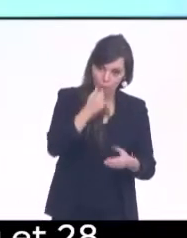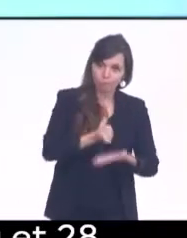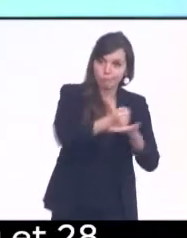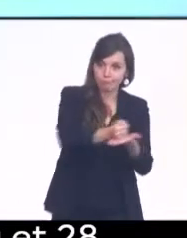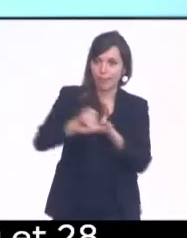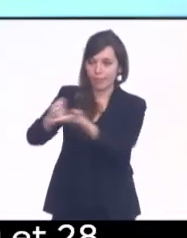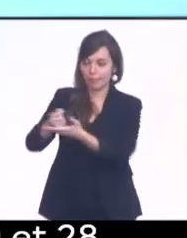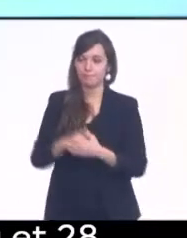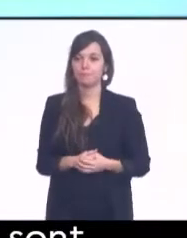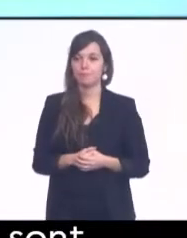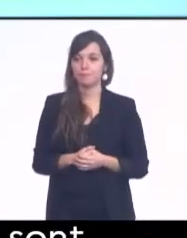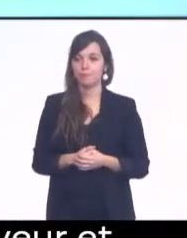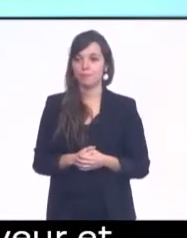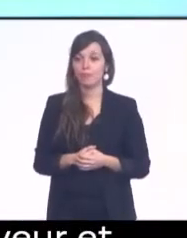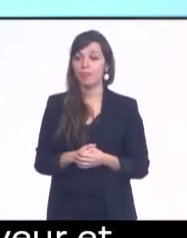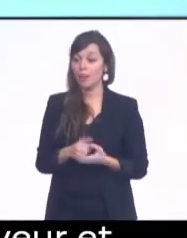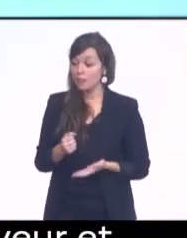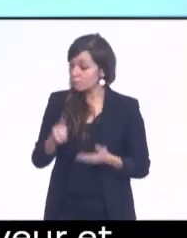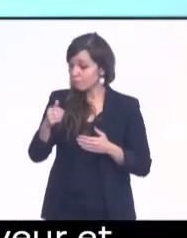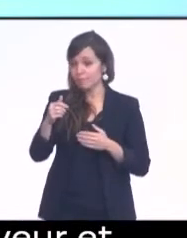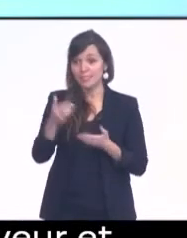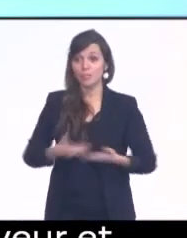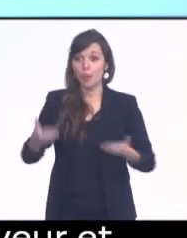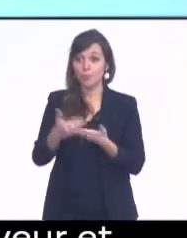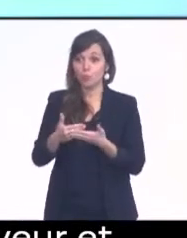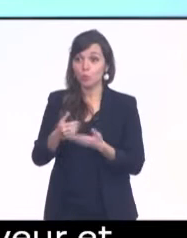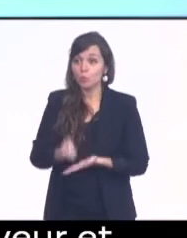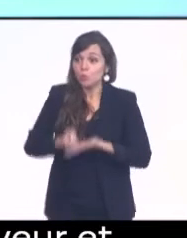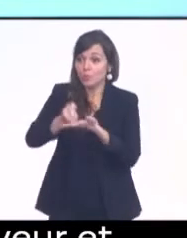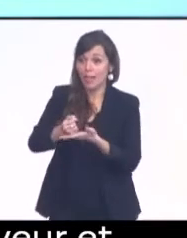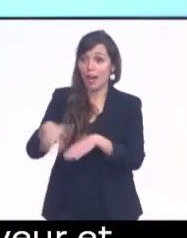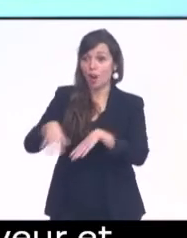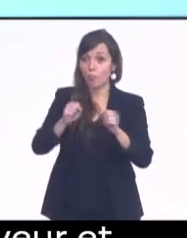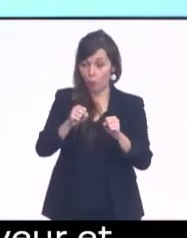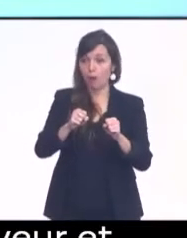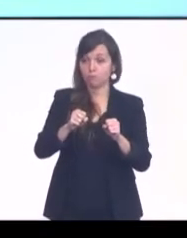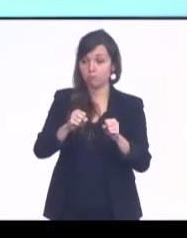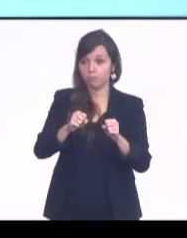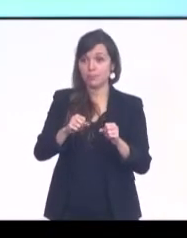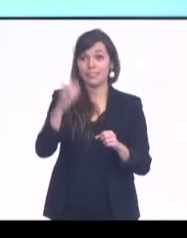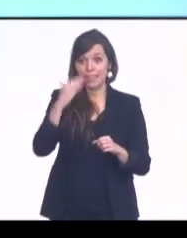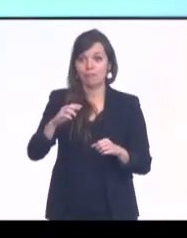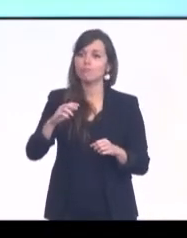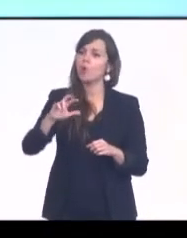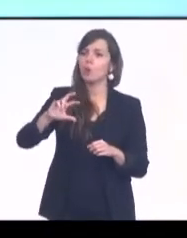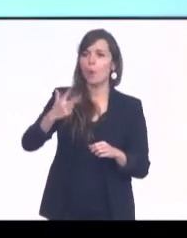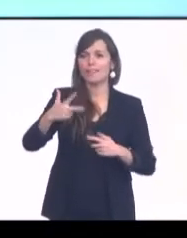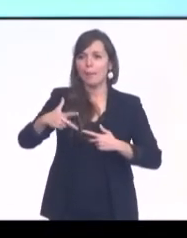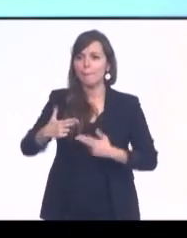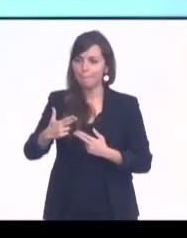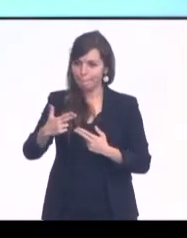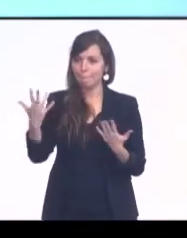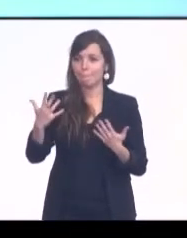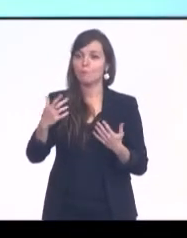Dans ce même cadre de soutien à l'emploi, je souhaite vous dire que nous maintenons la 3e édition du DuoD le 19